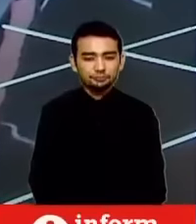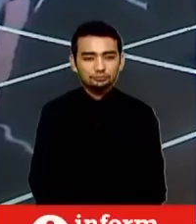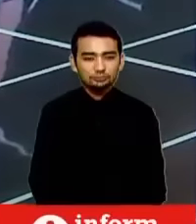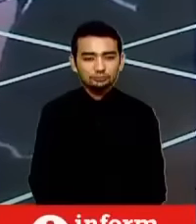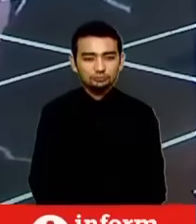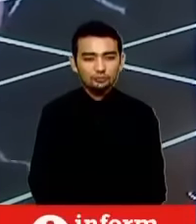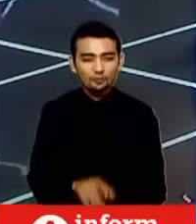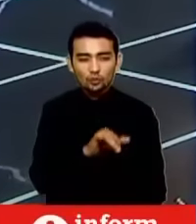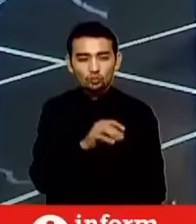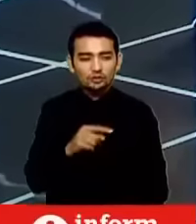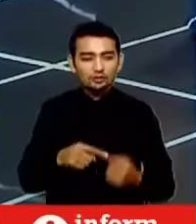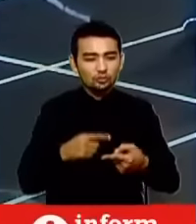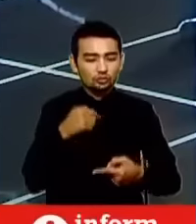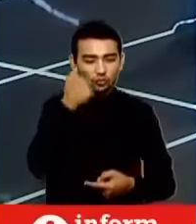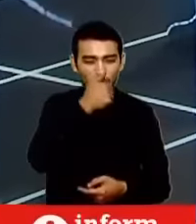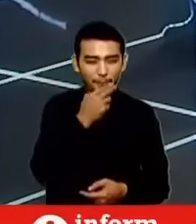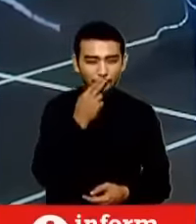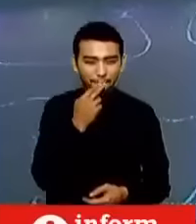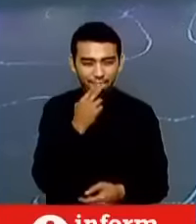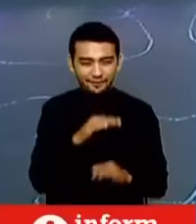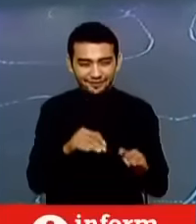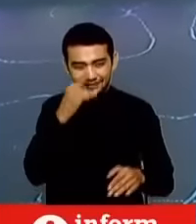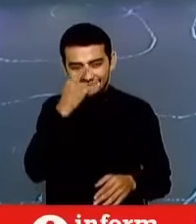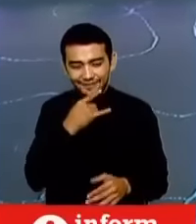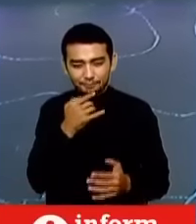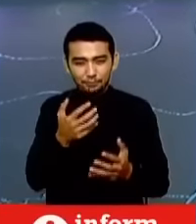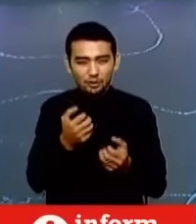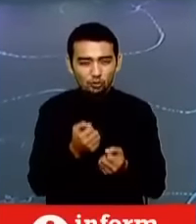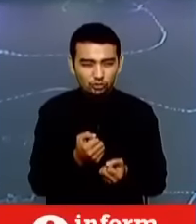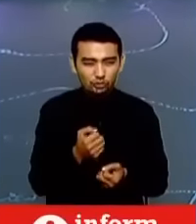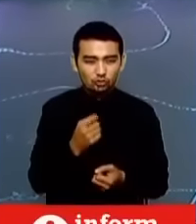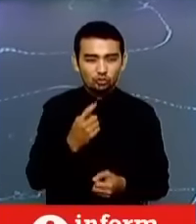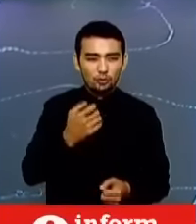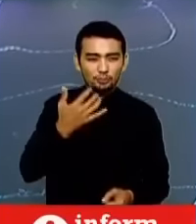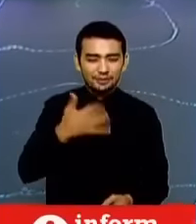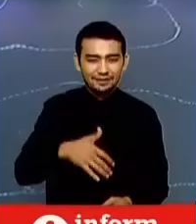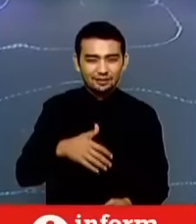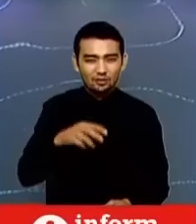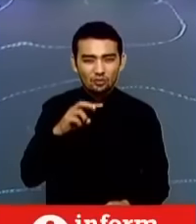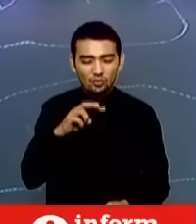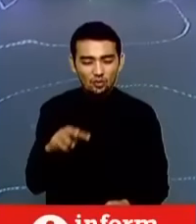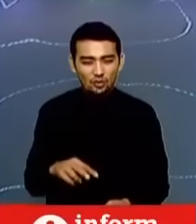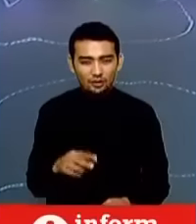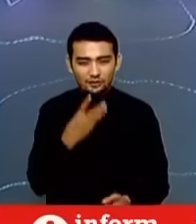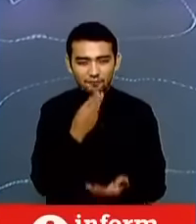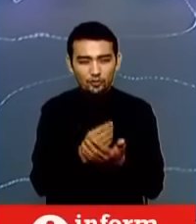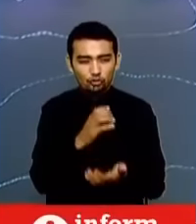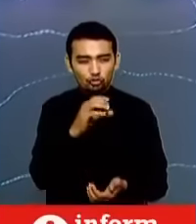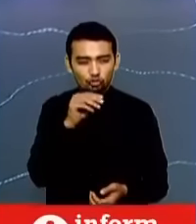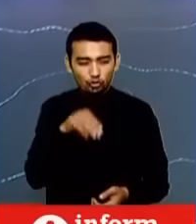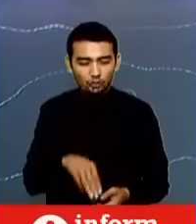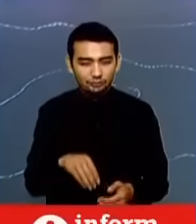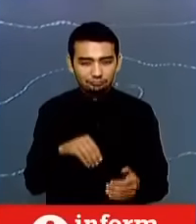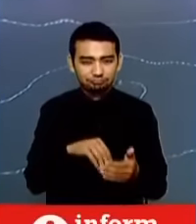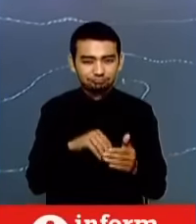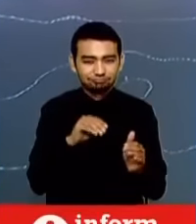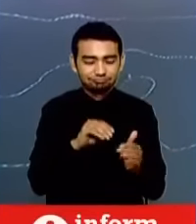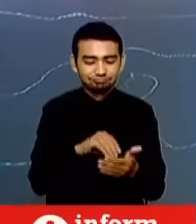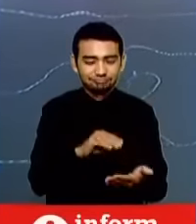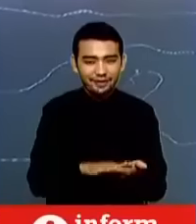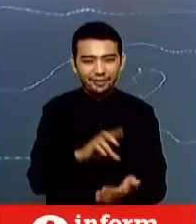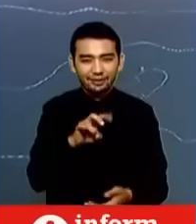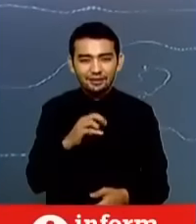Уже в следующем году каждый несовершеннолетний казахстанец получит порядка $150 на свой индивидуальный счет. Выплаты в рамках программы